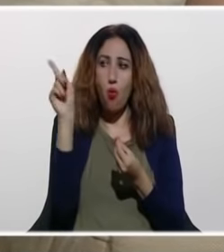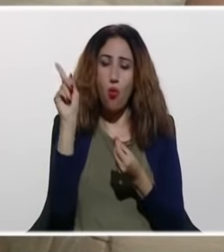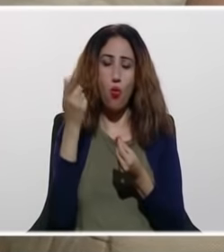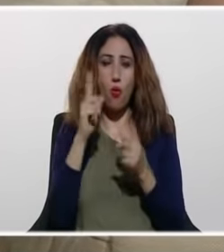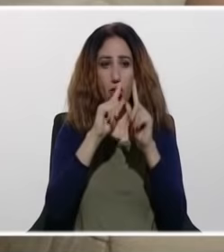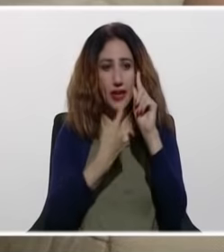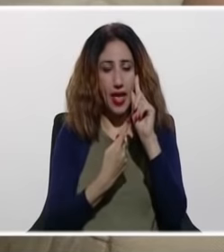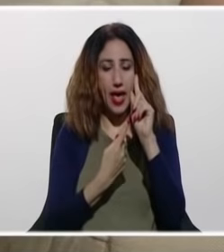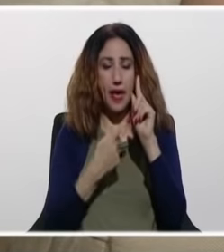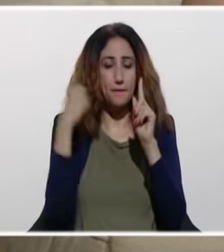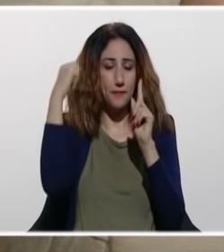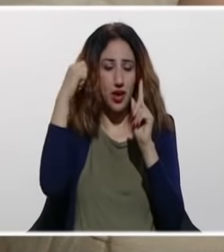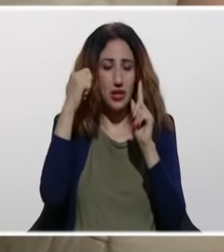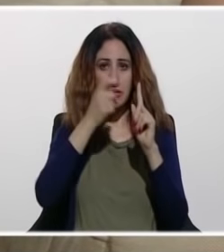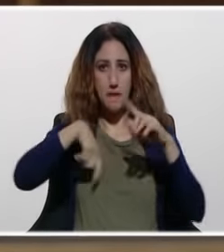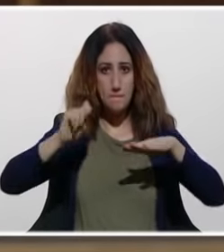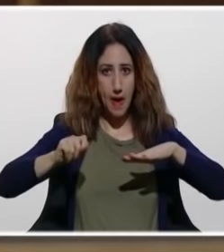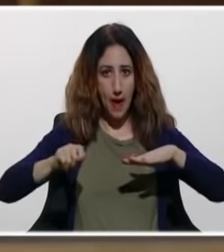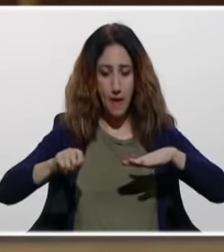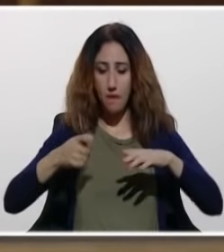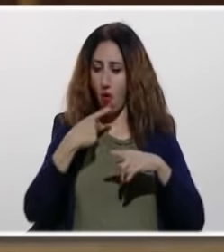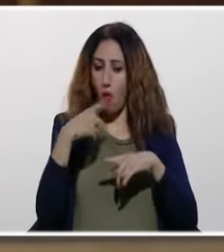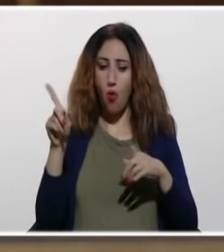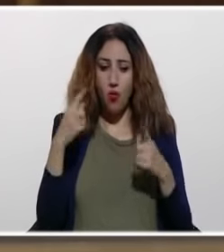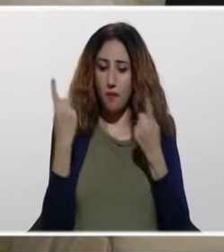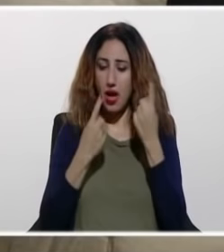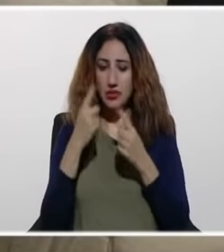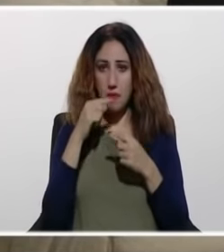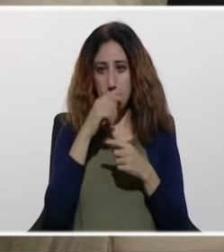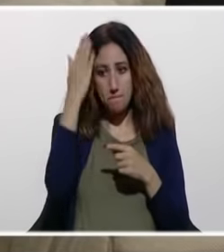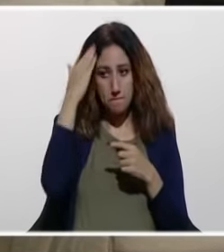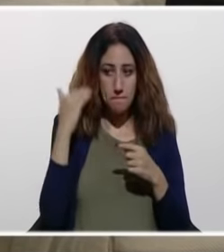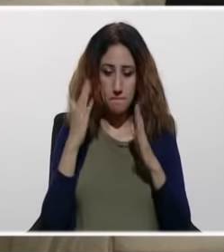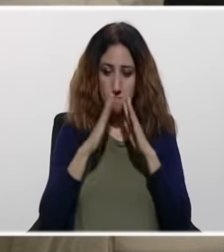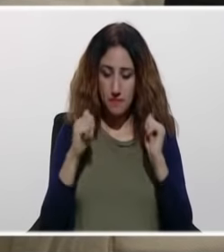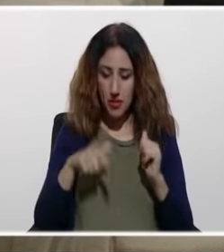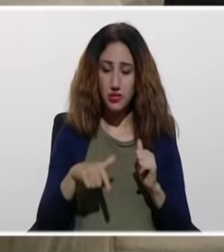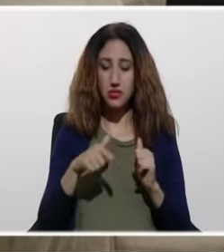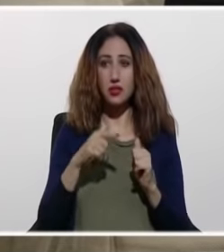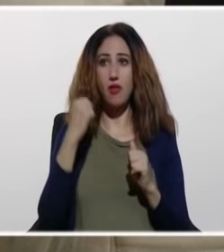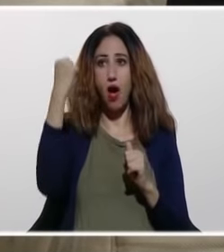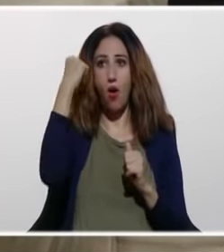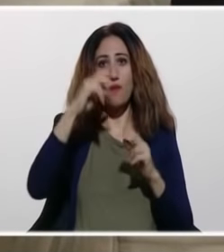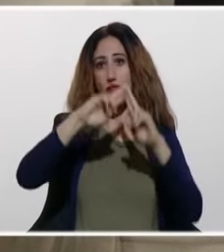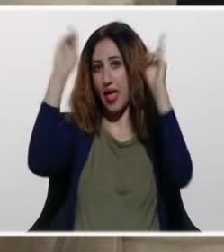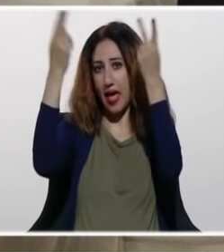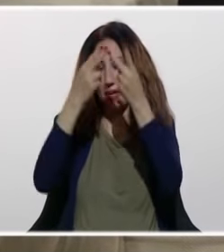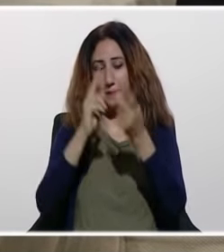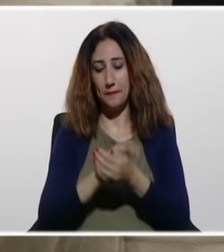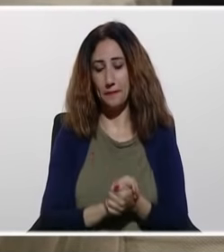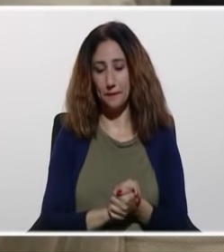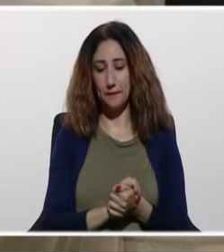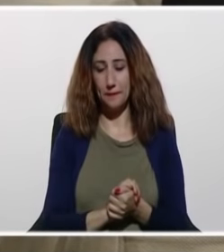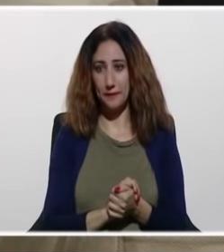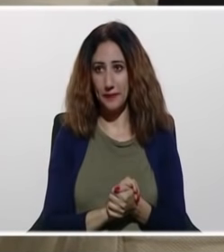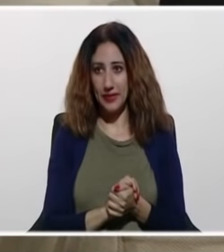نائب رئيس محكمة النقد، فمش أي ست مصرية هتلاقيها أقوى ست في العالم، كابتن بالذات إيمان لما